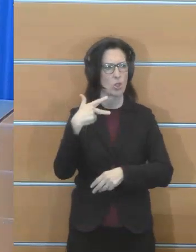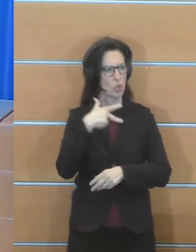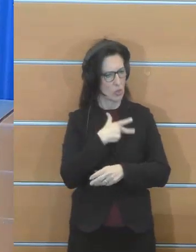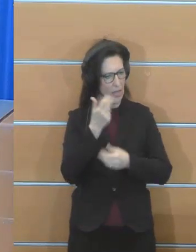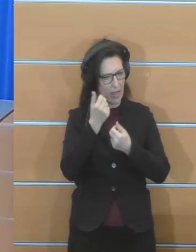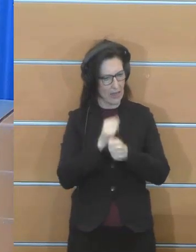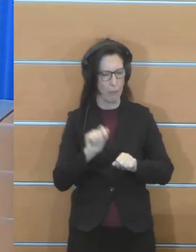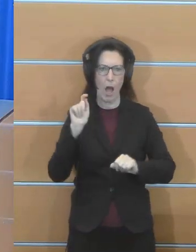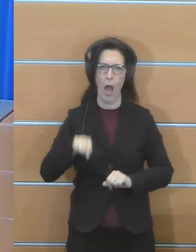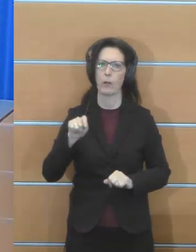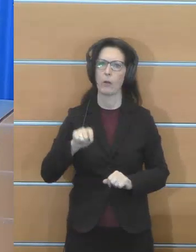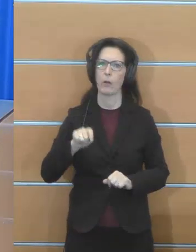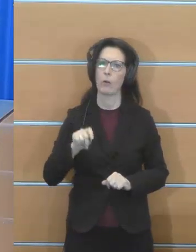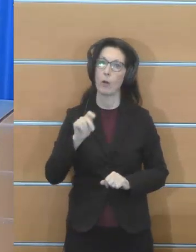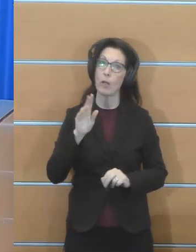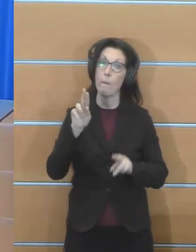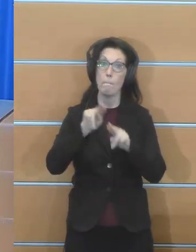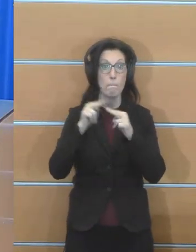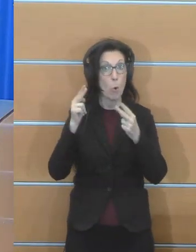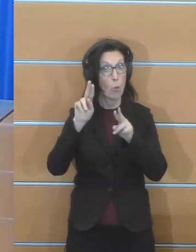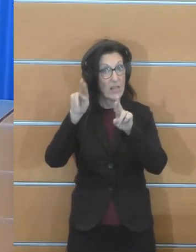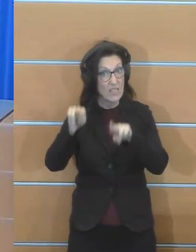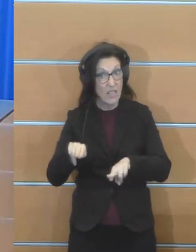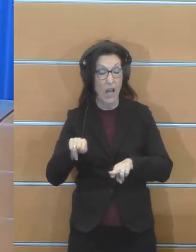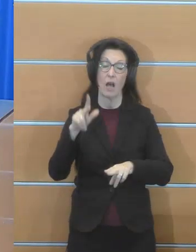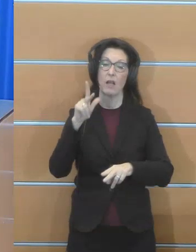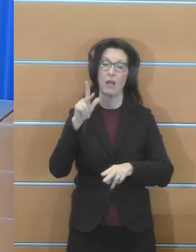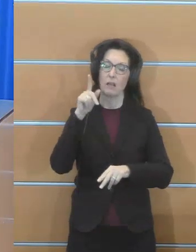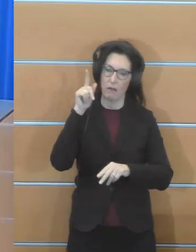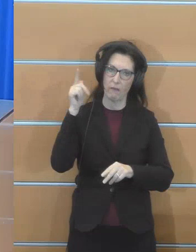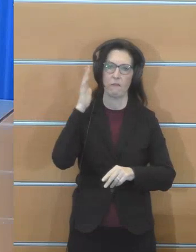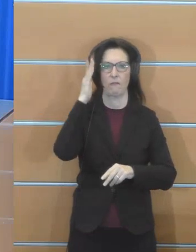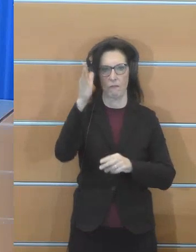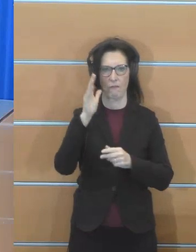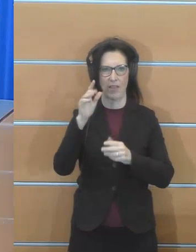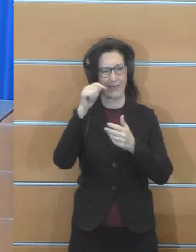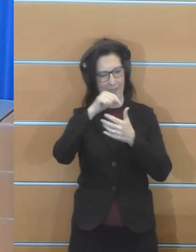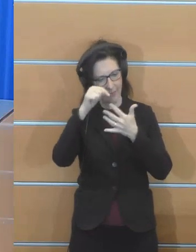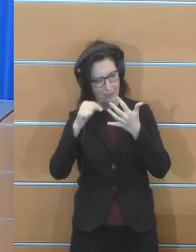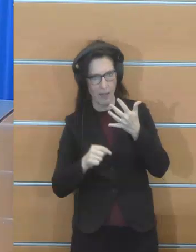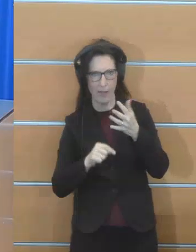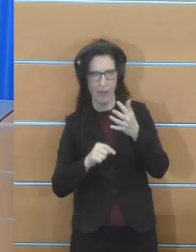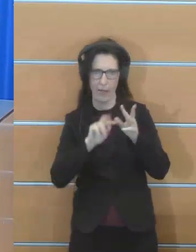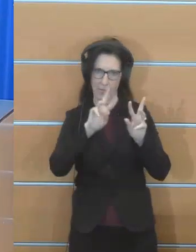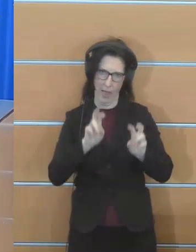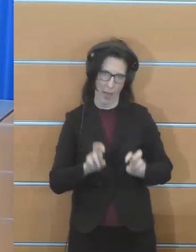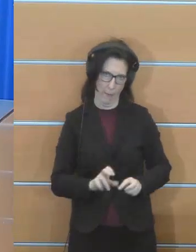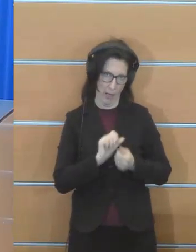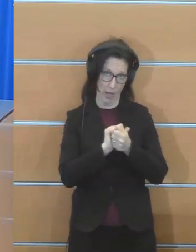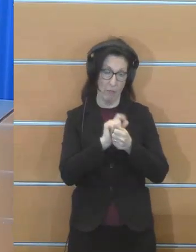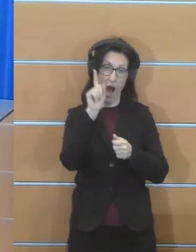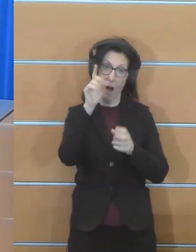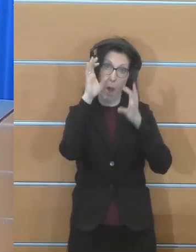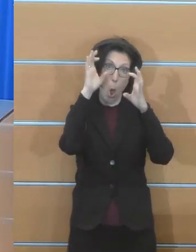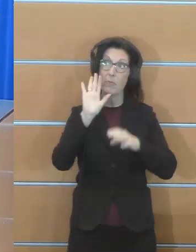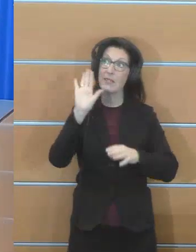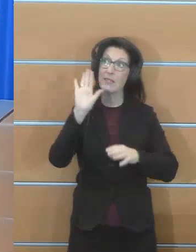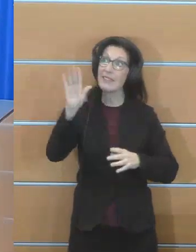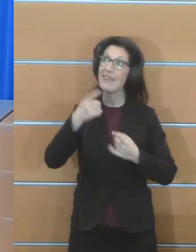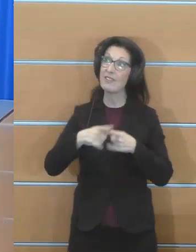Landtag und den Bundesrat massiv einsetzen aber die ÖVP hat sich anders entschieden